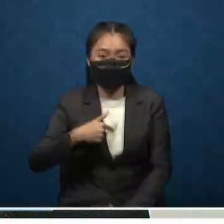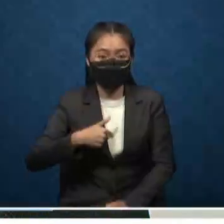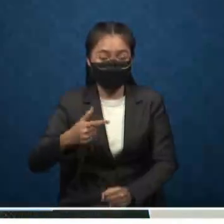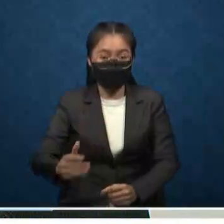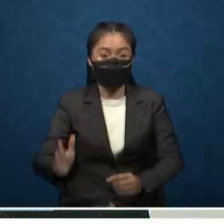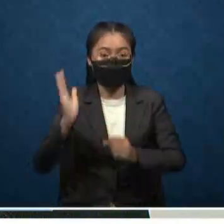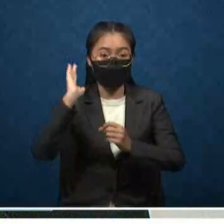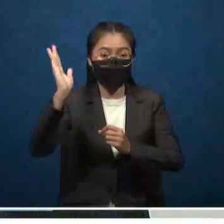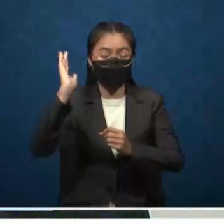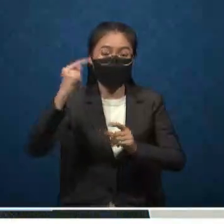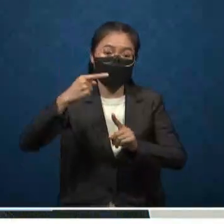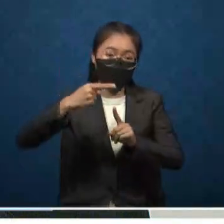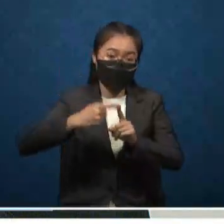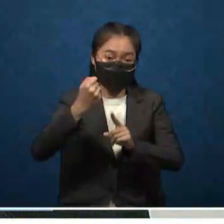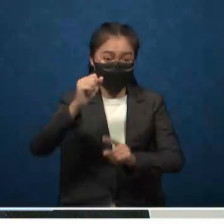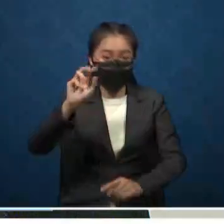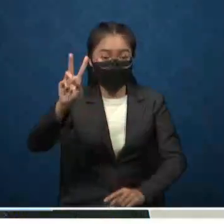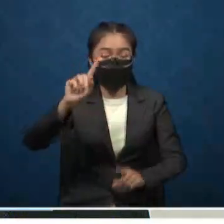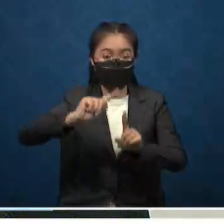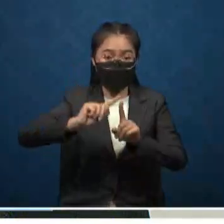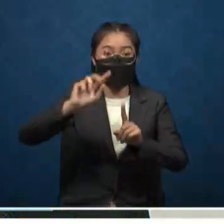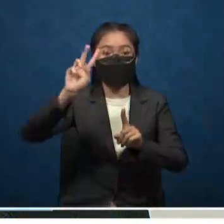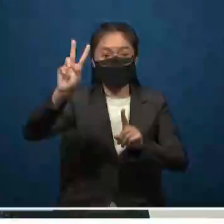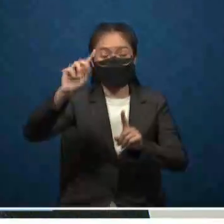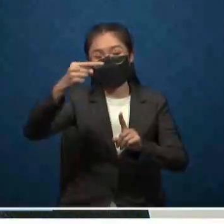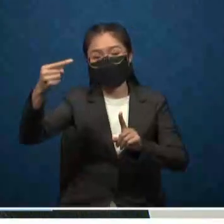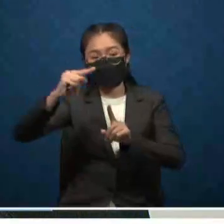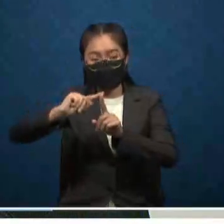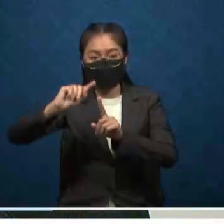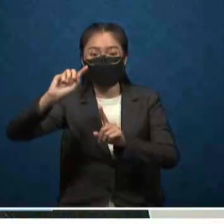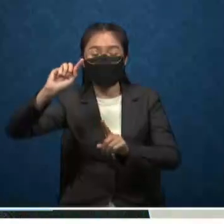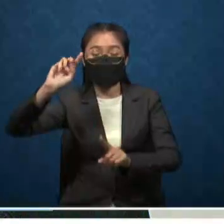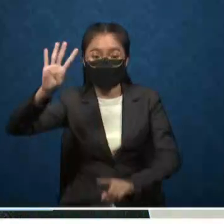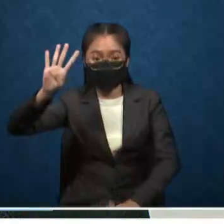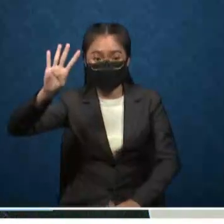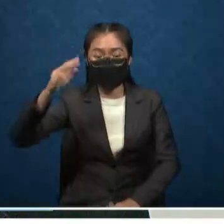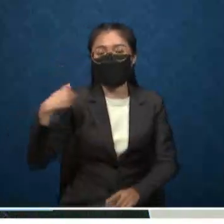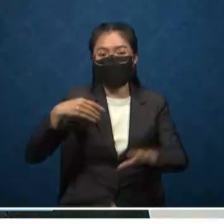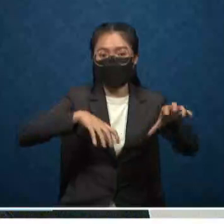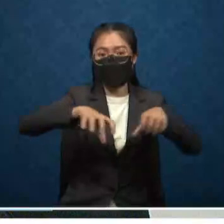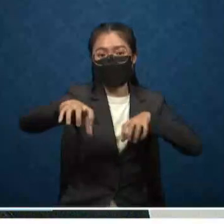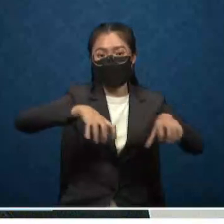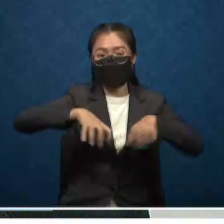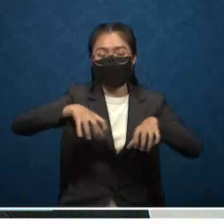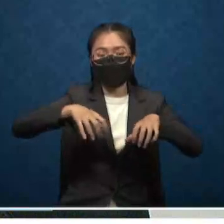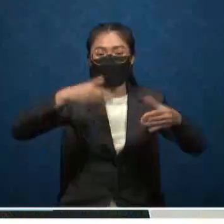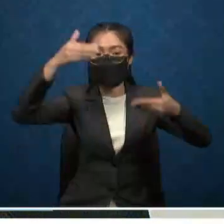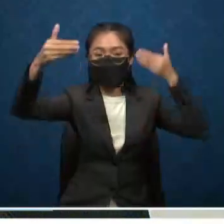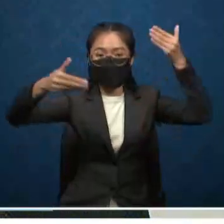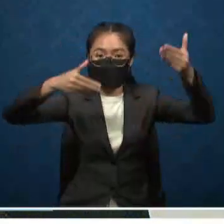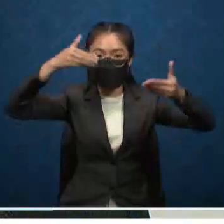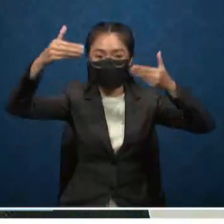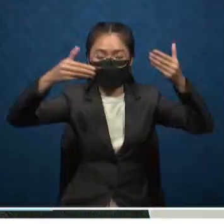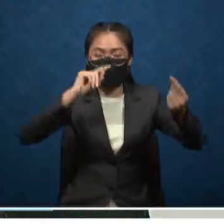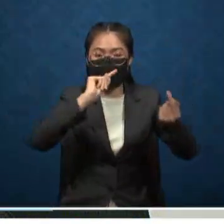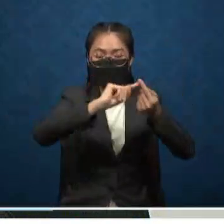พนธเลยเดือนหน้าวนที่ 2-4 เขาจะมีงานแร่คราฟก็จะเป็นงานศิลป